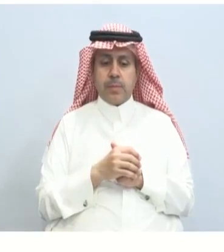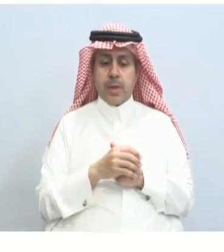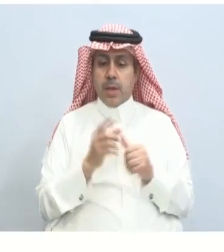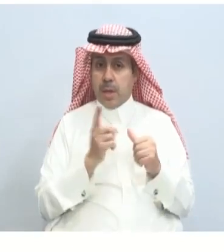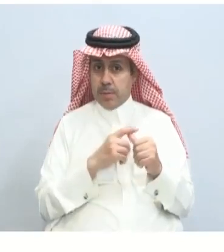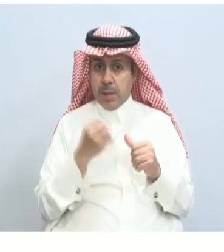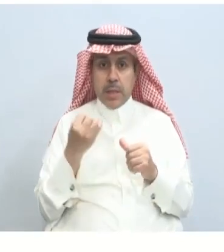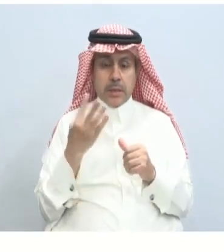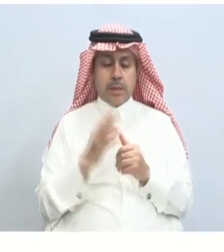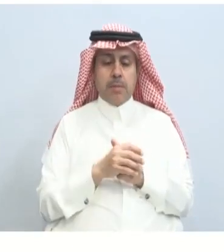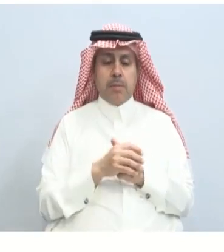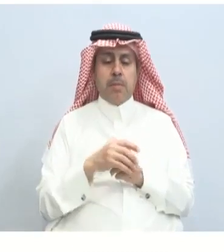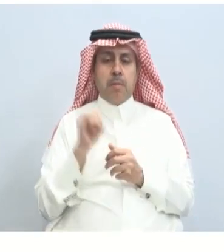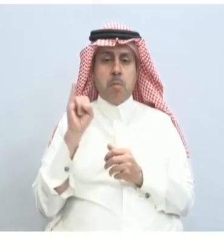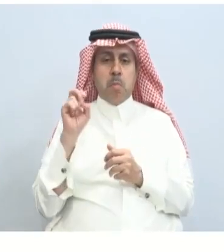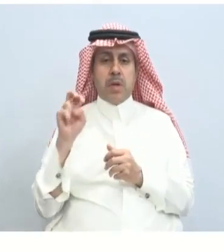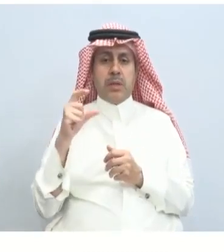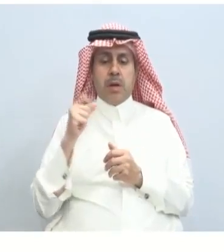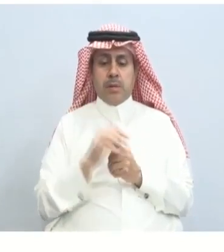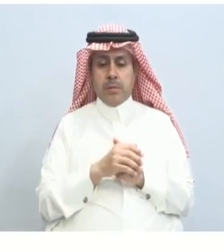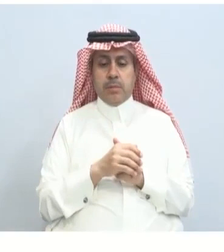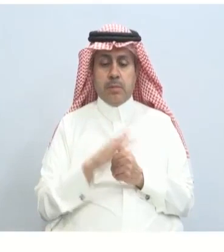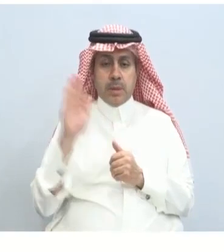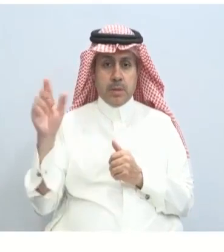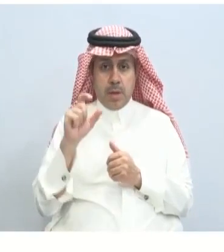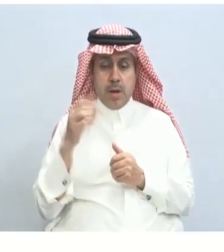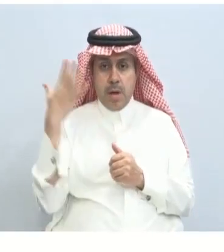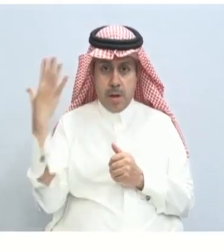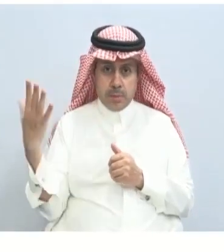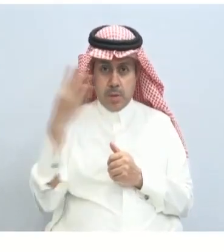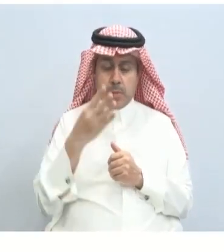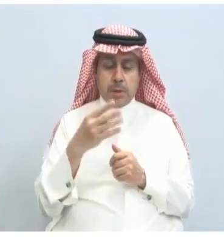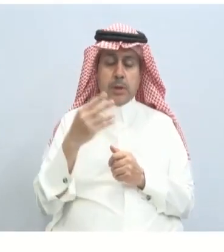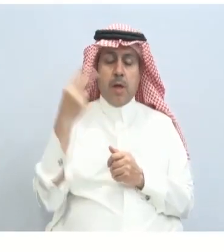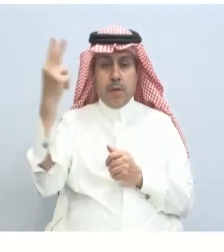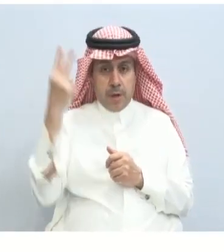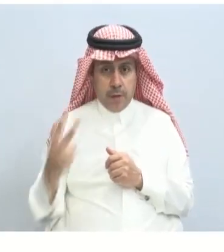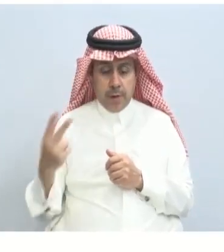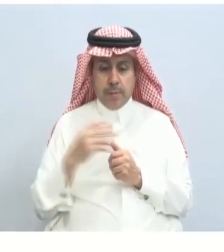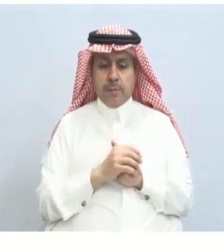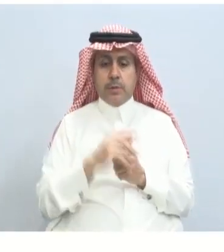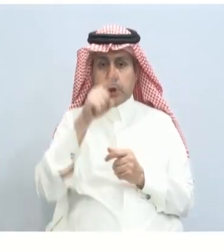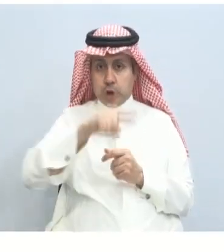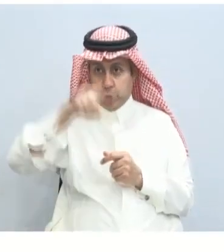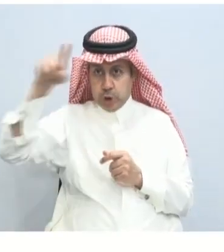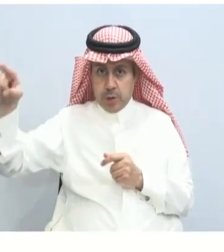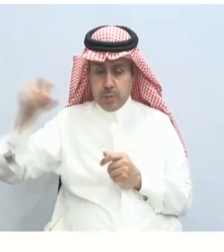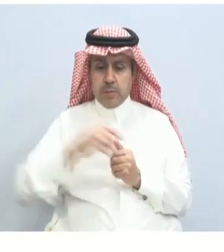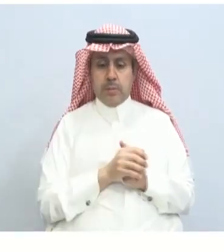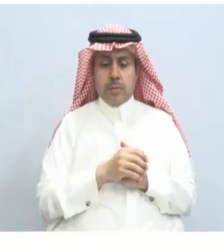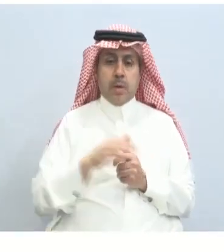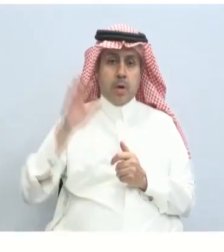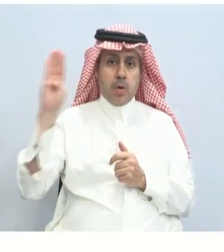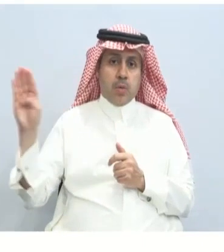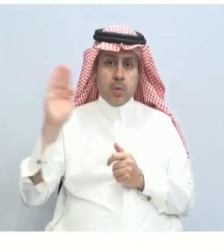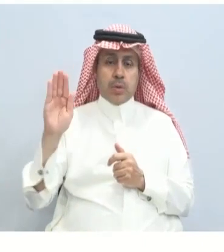نحسب اللي هو المقادير لاحظ معي انه ساين 45 هي جذر 2 على 2 كوساين